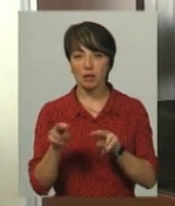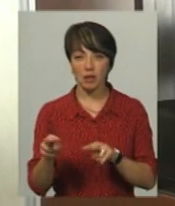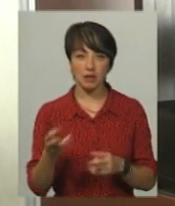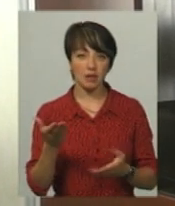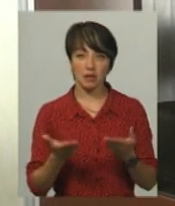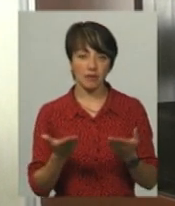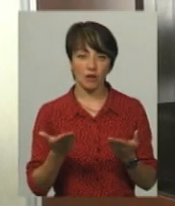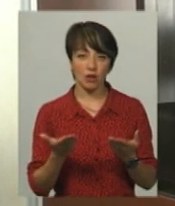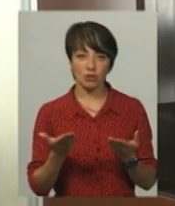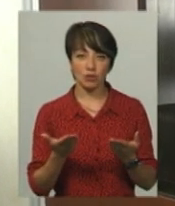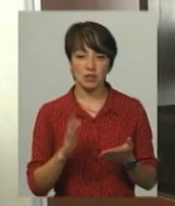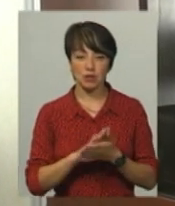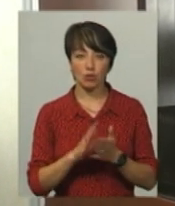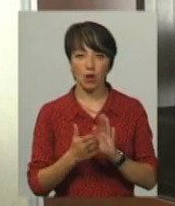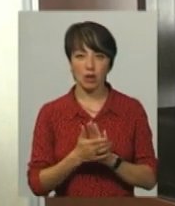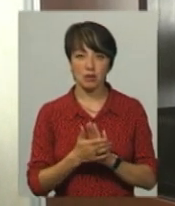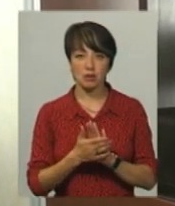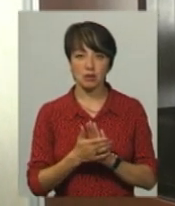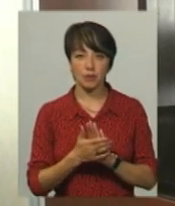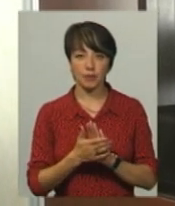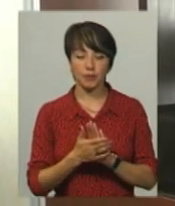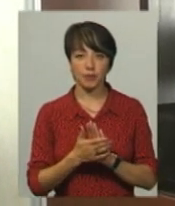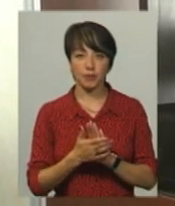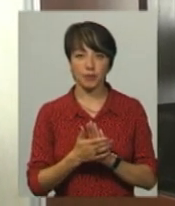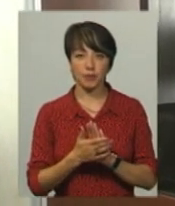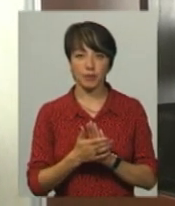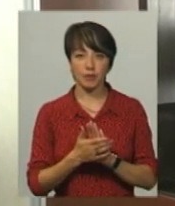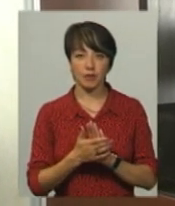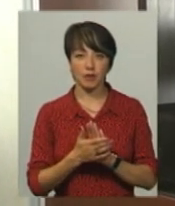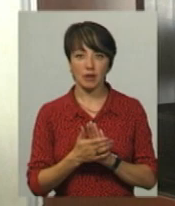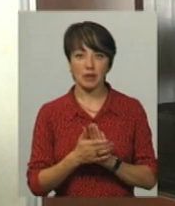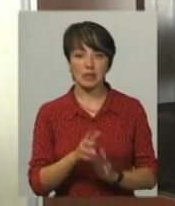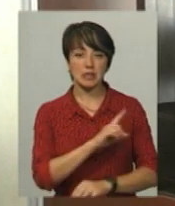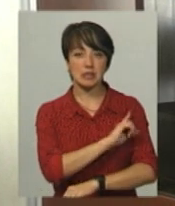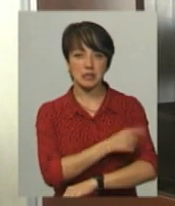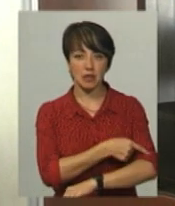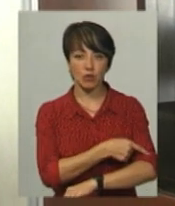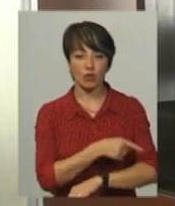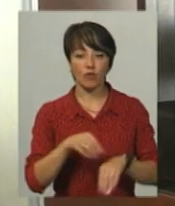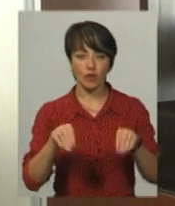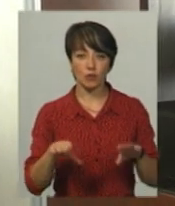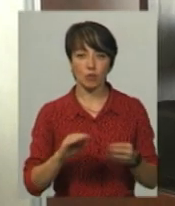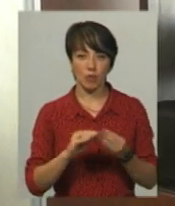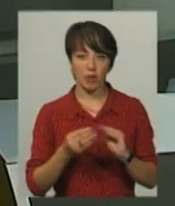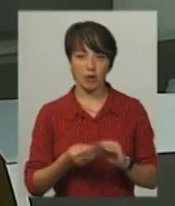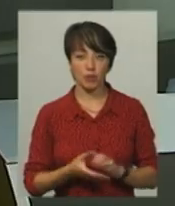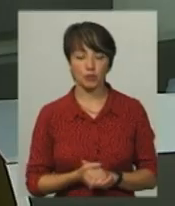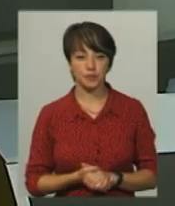чи та ситуація чимось сильно, кардинально вирішить проблему.